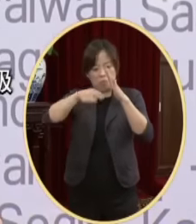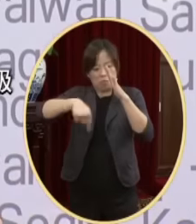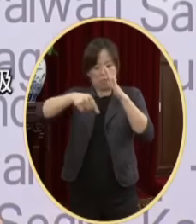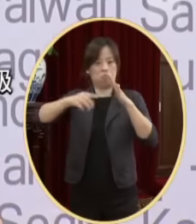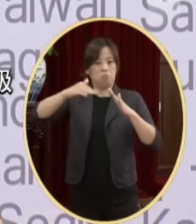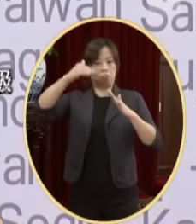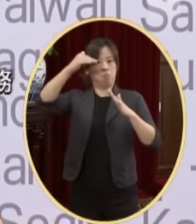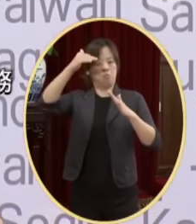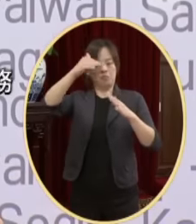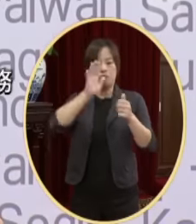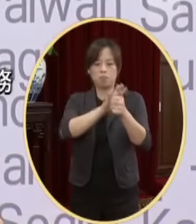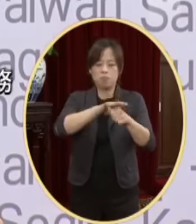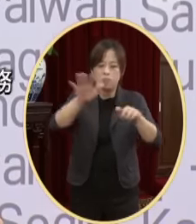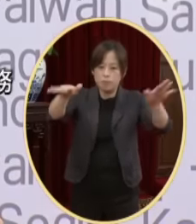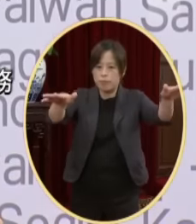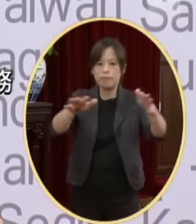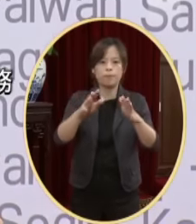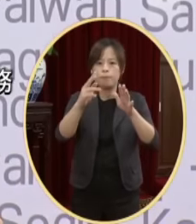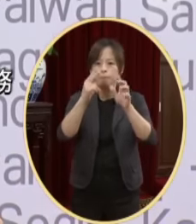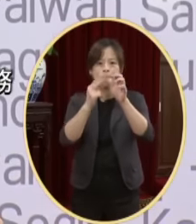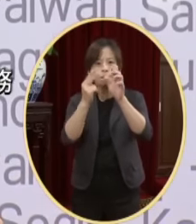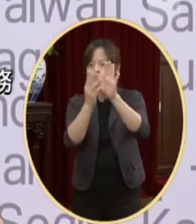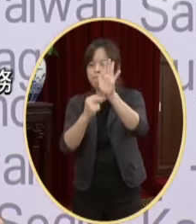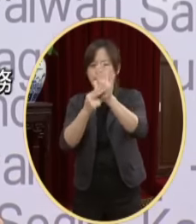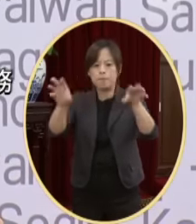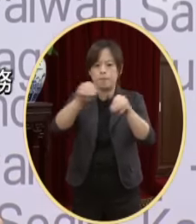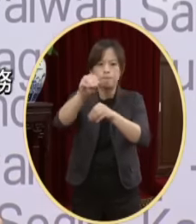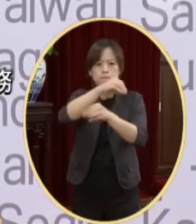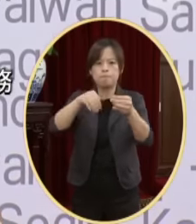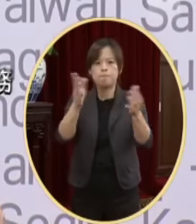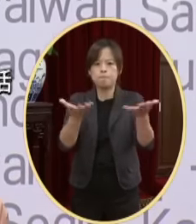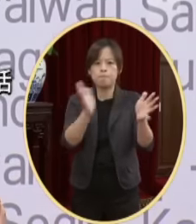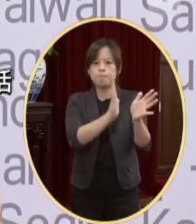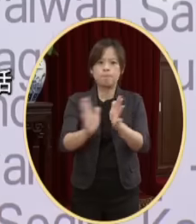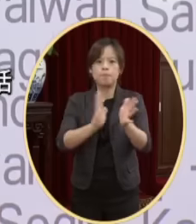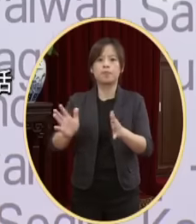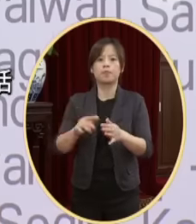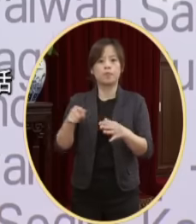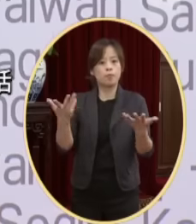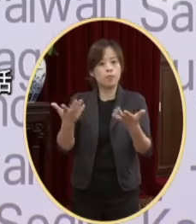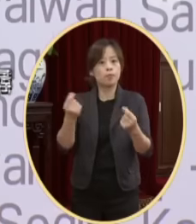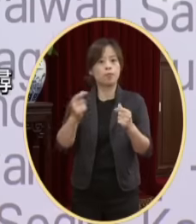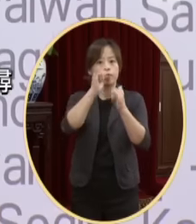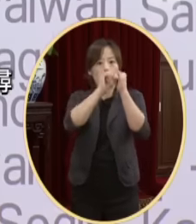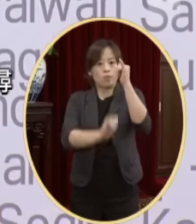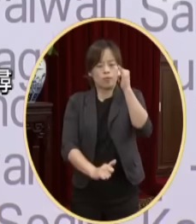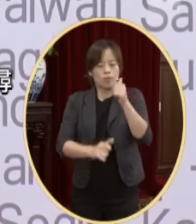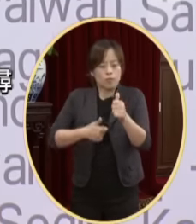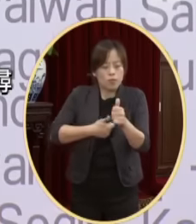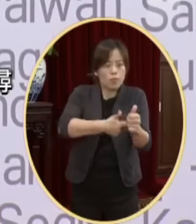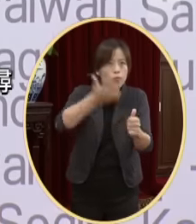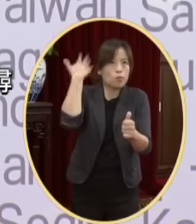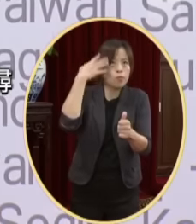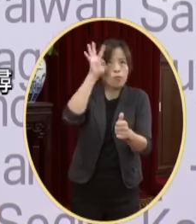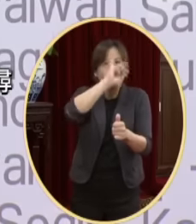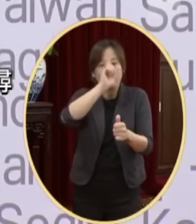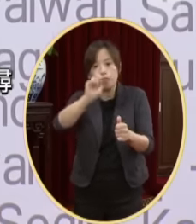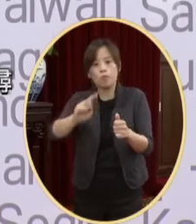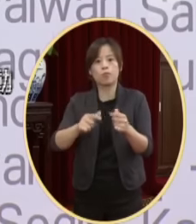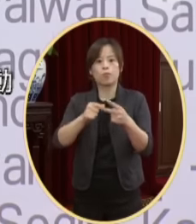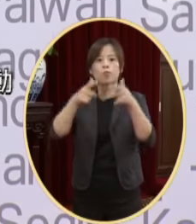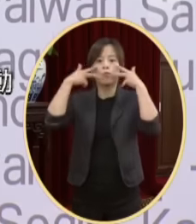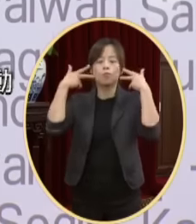级来协调及处理相关的事务。这些事务包括历史记忆的追寻、原住